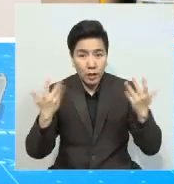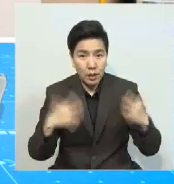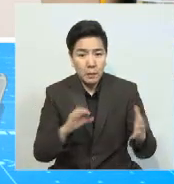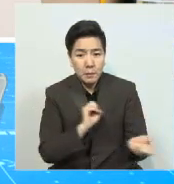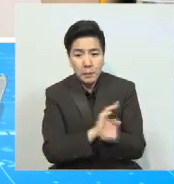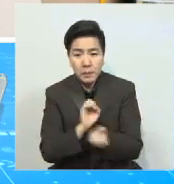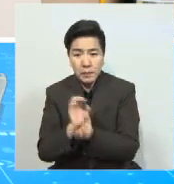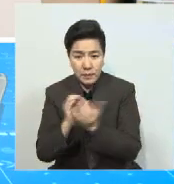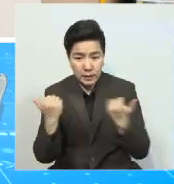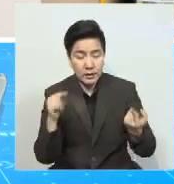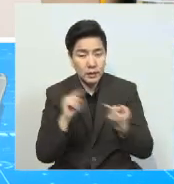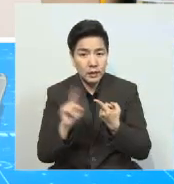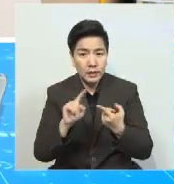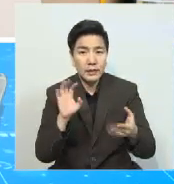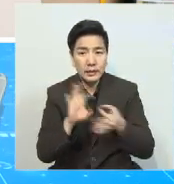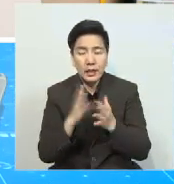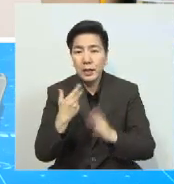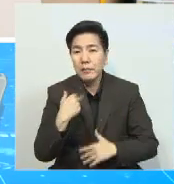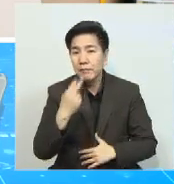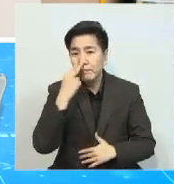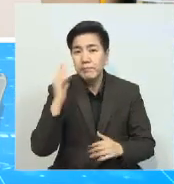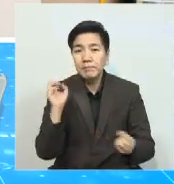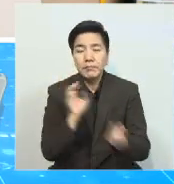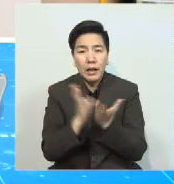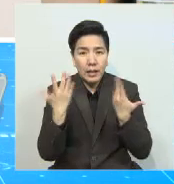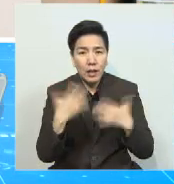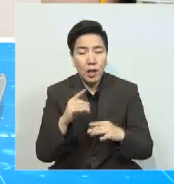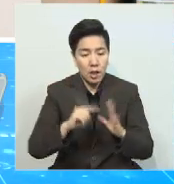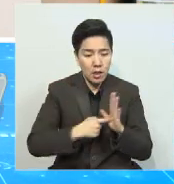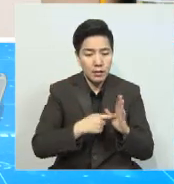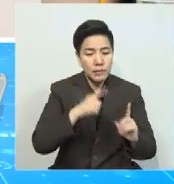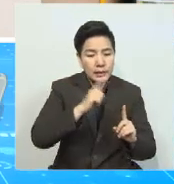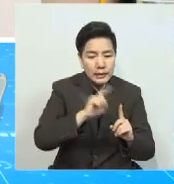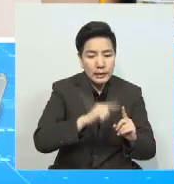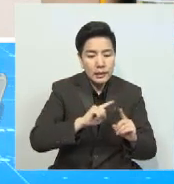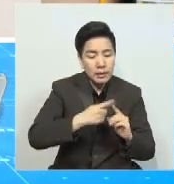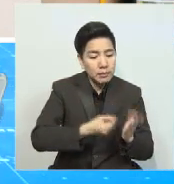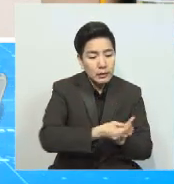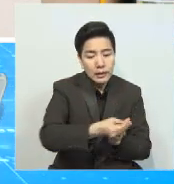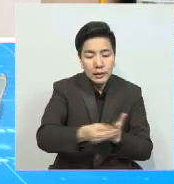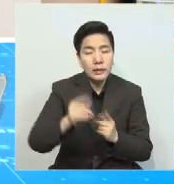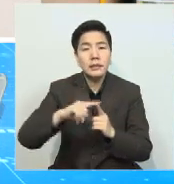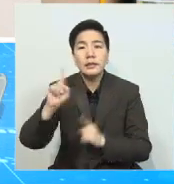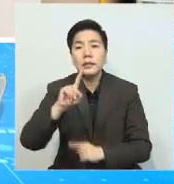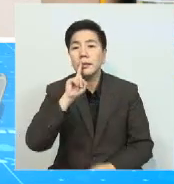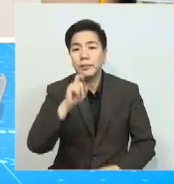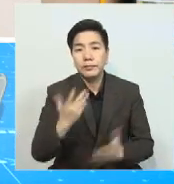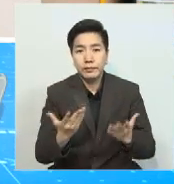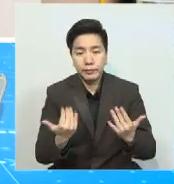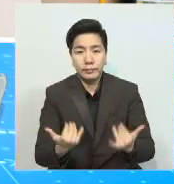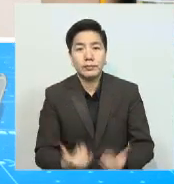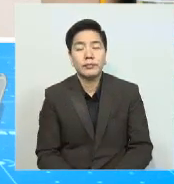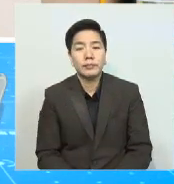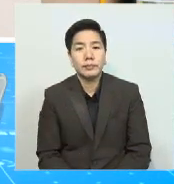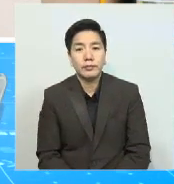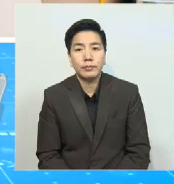ที่ได้รับผลกระทบที่เริ่มมีผลกระทบต่อสุขภาพเนี่ยจะเริ่มแจกจากจุดไหนอย่างไรอะคะท่านอยากให้ข้อมูลพี่น้องประชา